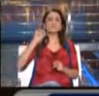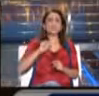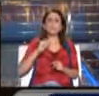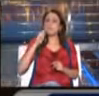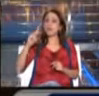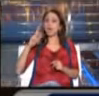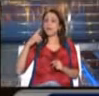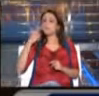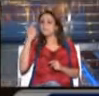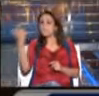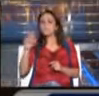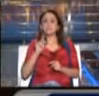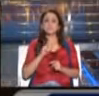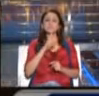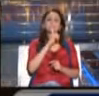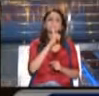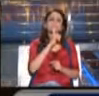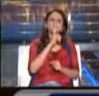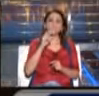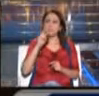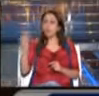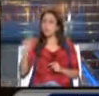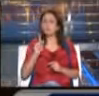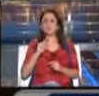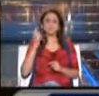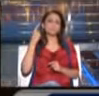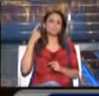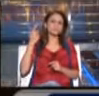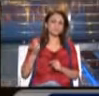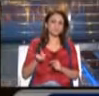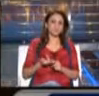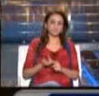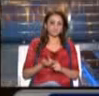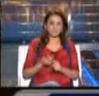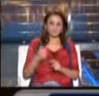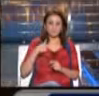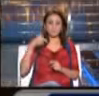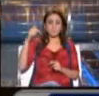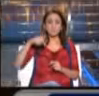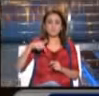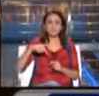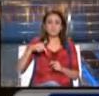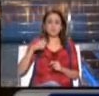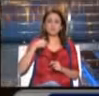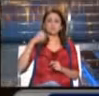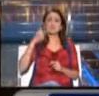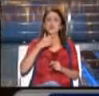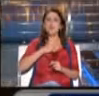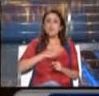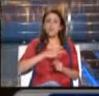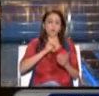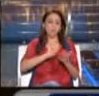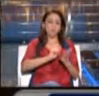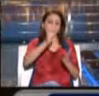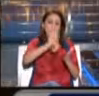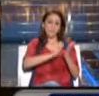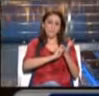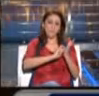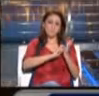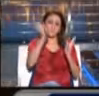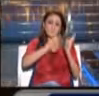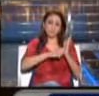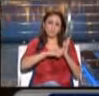معهم خالص، ساكتين خالص. فوجئنا فجأة اللي بنتحايل على مستر كامل ابو علي عشان نمضي الورقة اللي